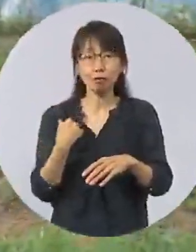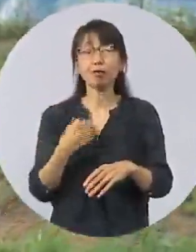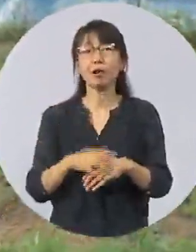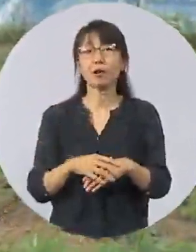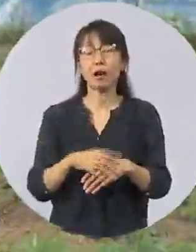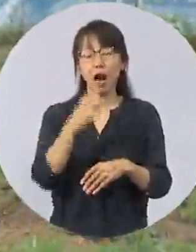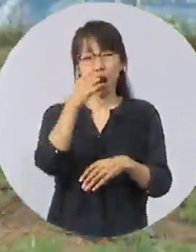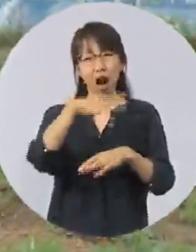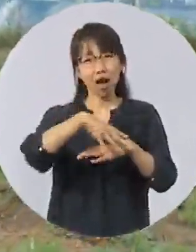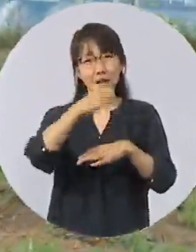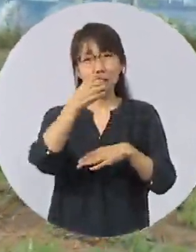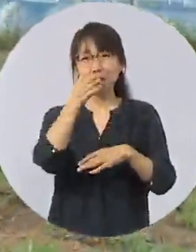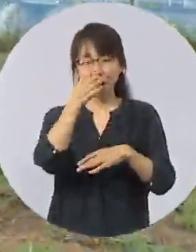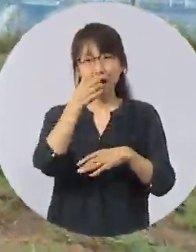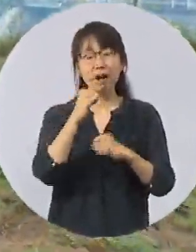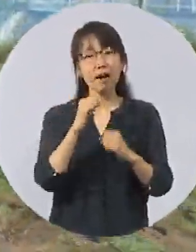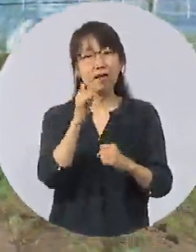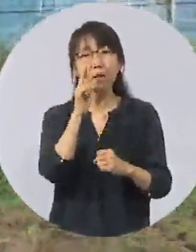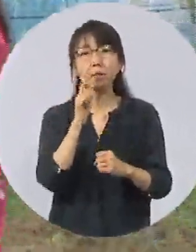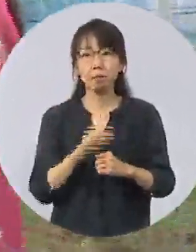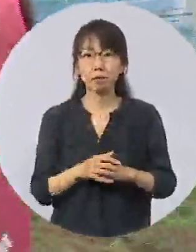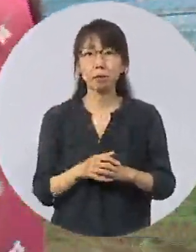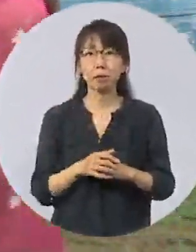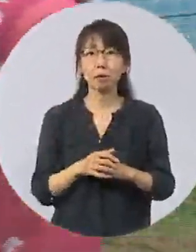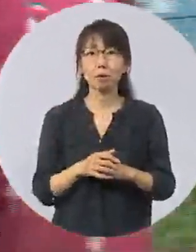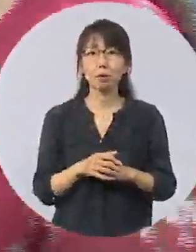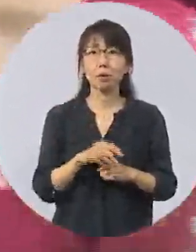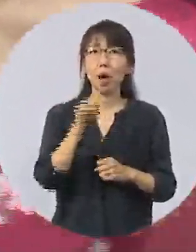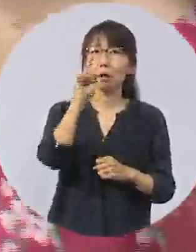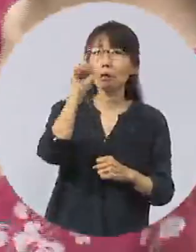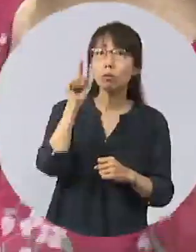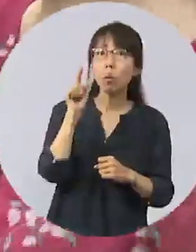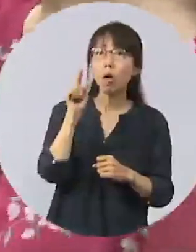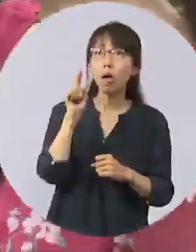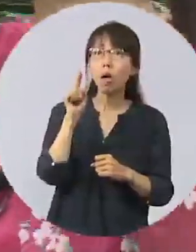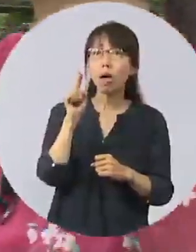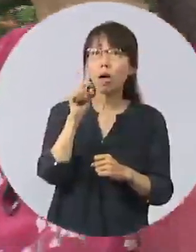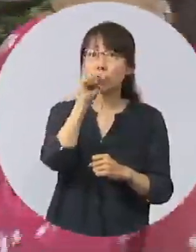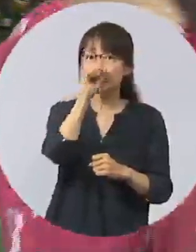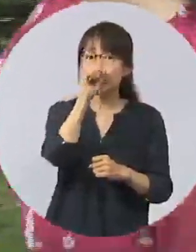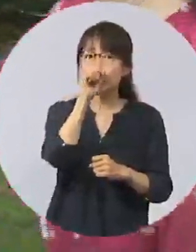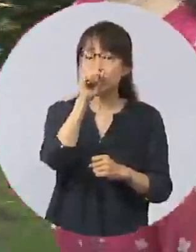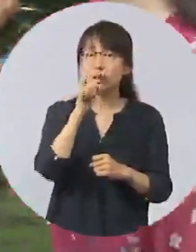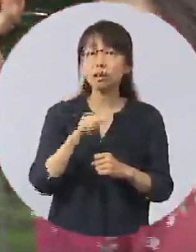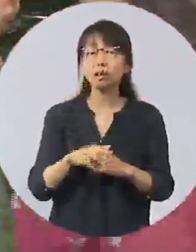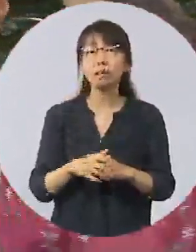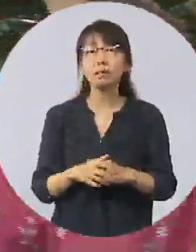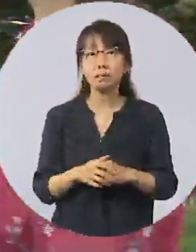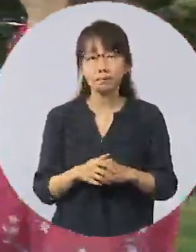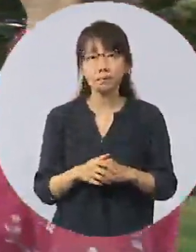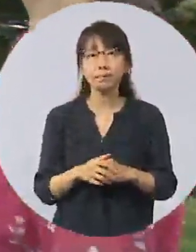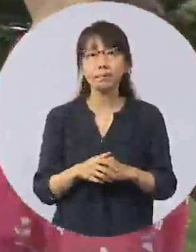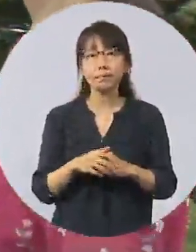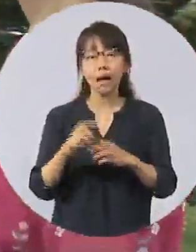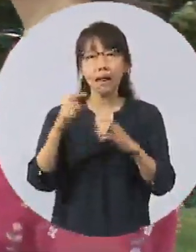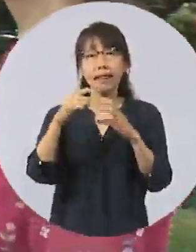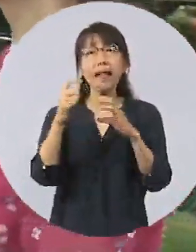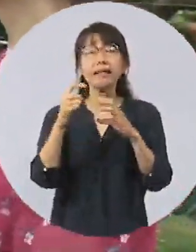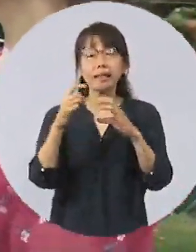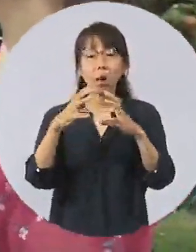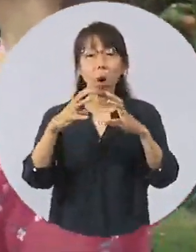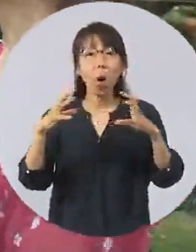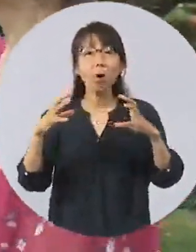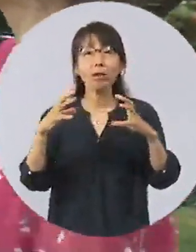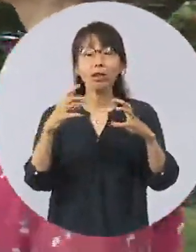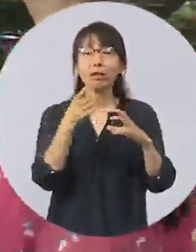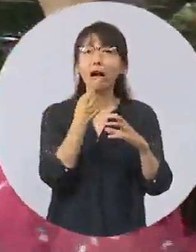もうちょっとやらせていただきたいと思います。なんかどれがもう今取れるよっていうのあります？ やっぱりね、梨はね、大きくて赤いのが美味し